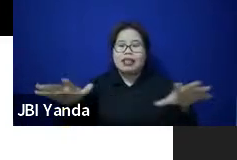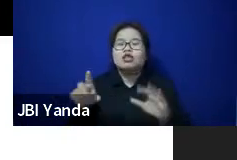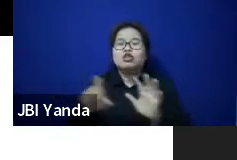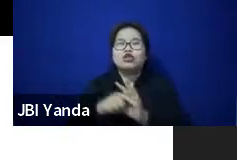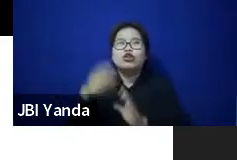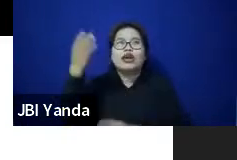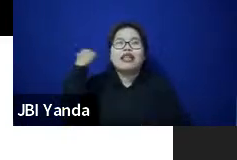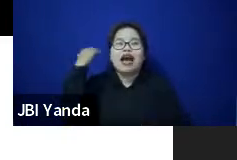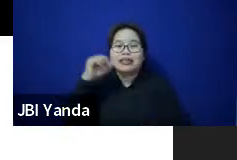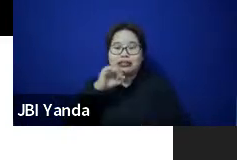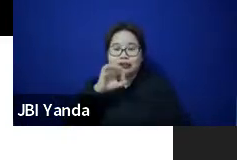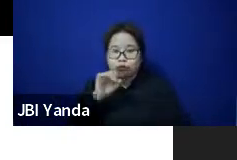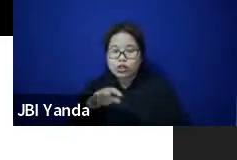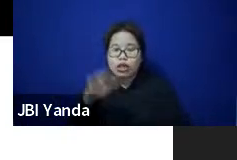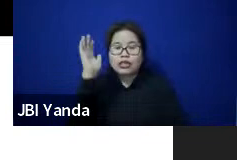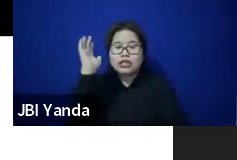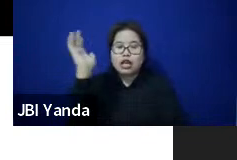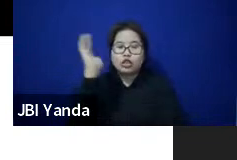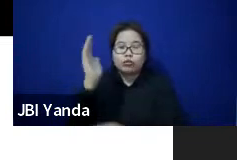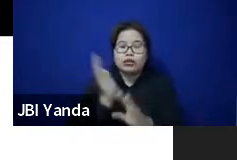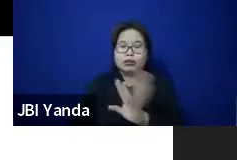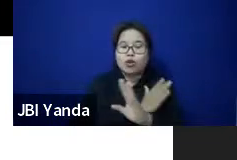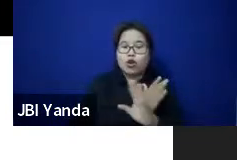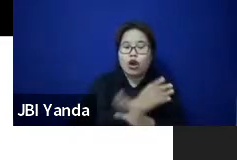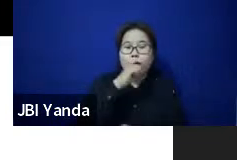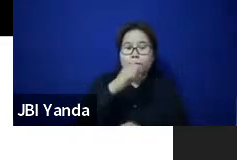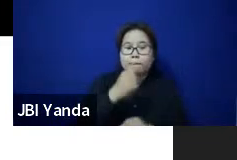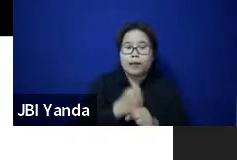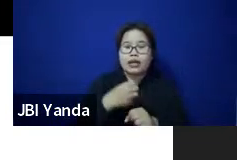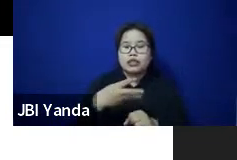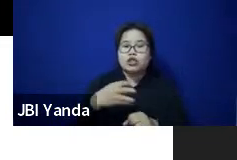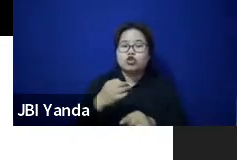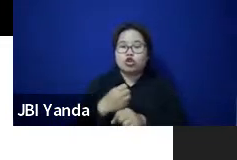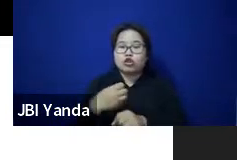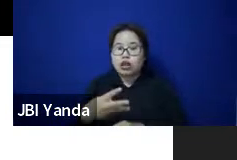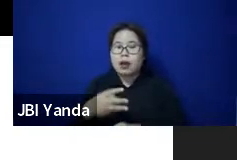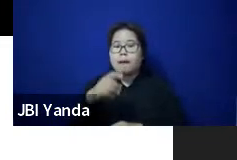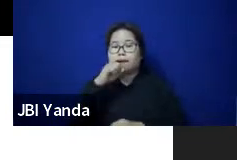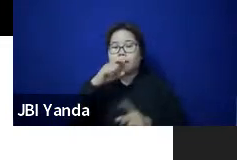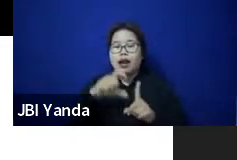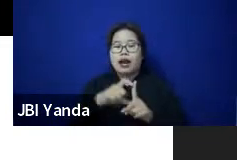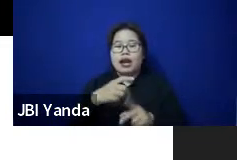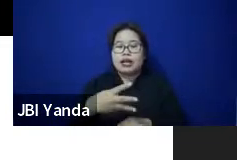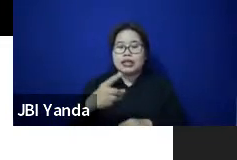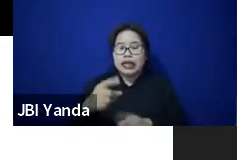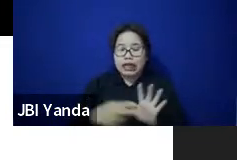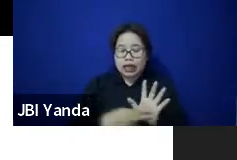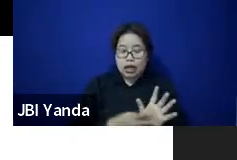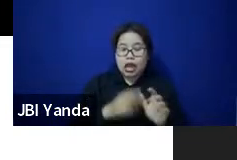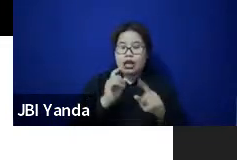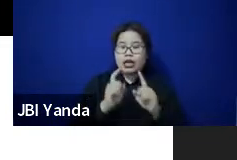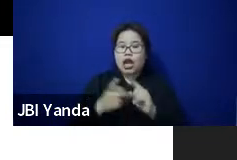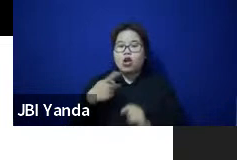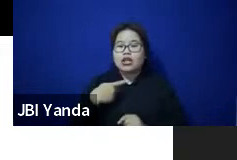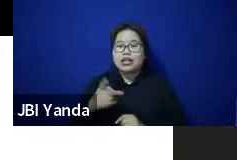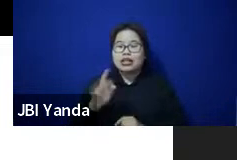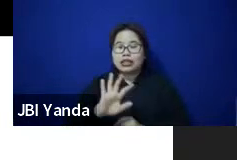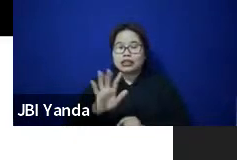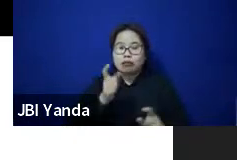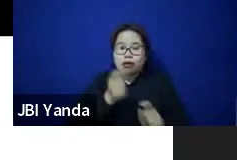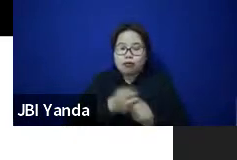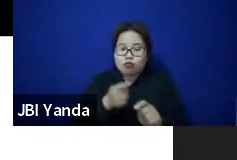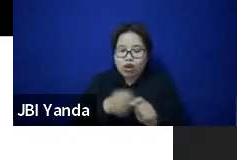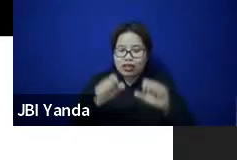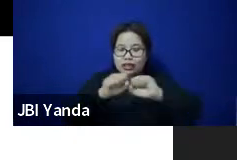tadi yang disebutkan oleh pembicara-pembicara sebelumnya, Pak George, Pak Darren, kalau kita tidak menciptakan